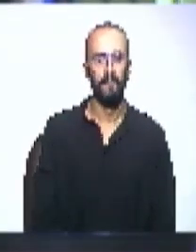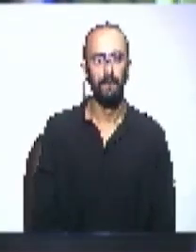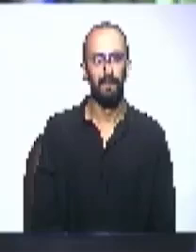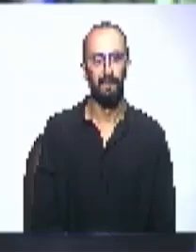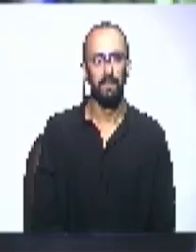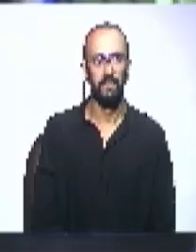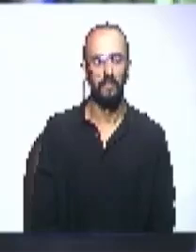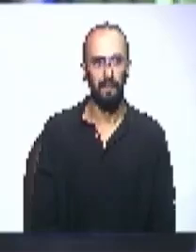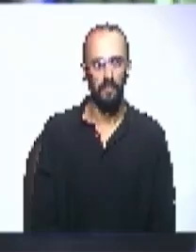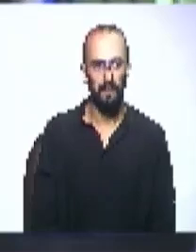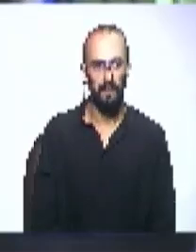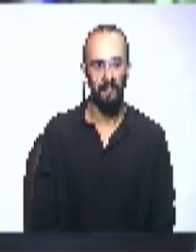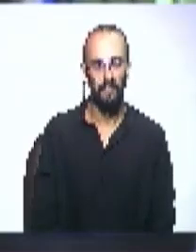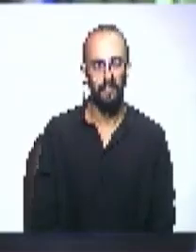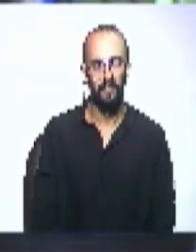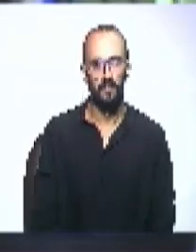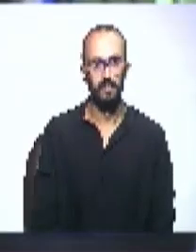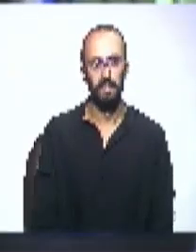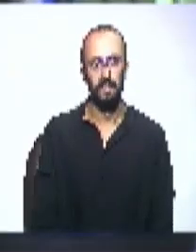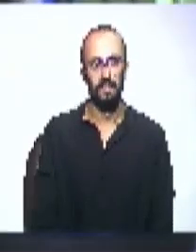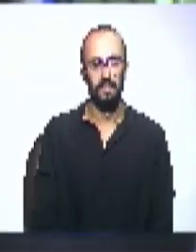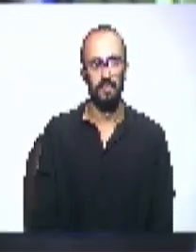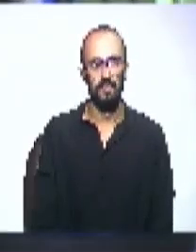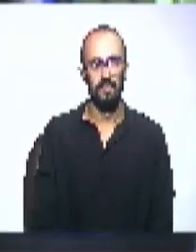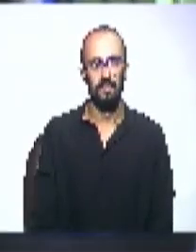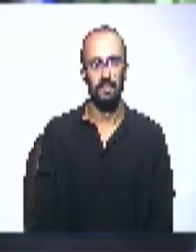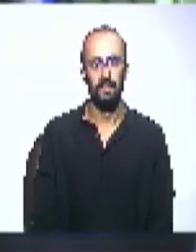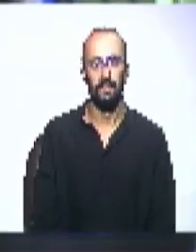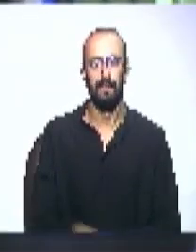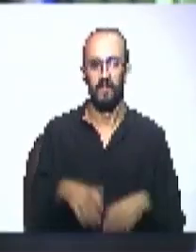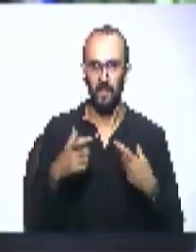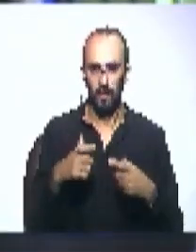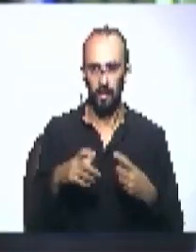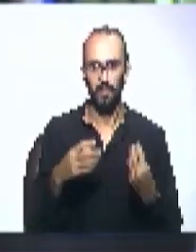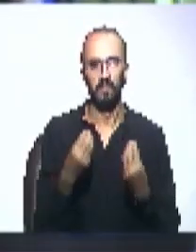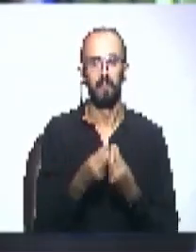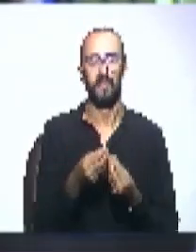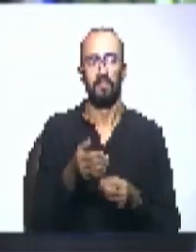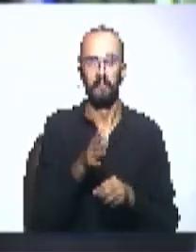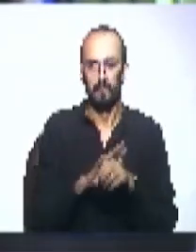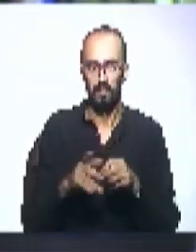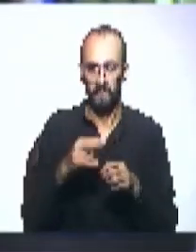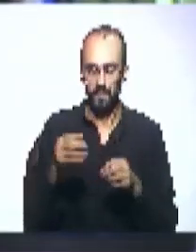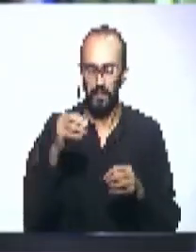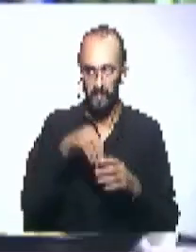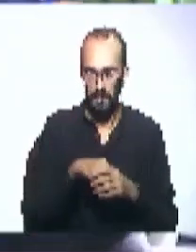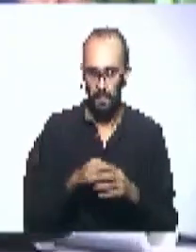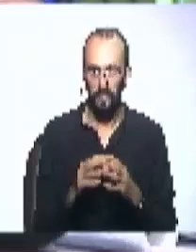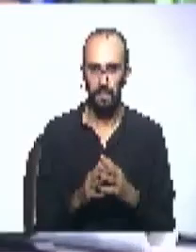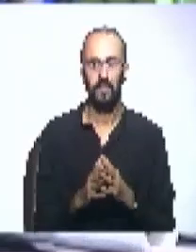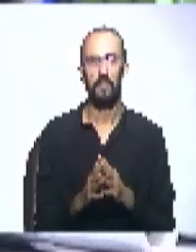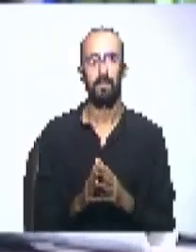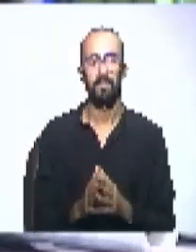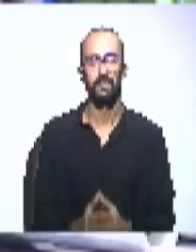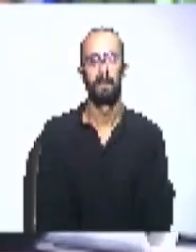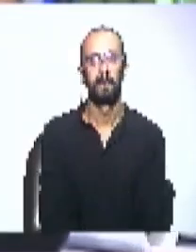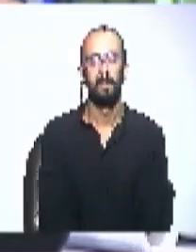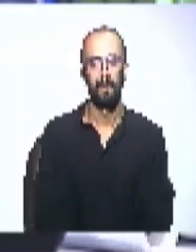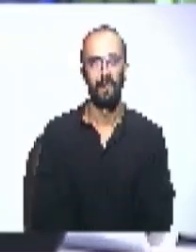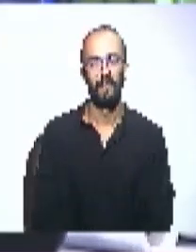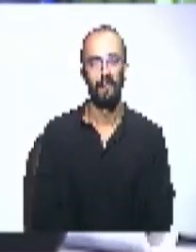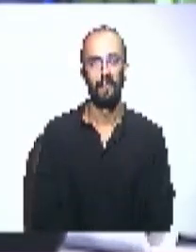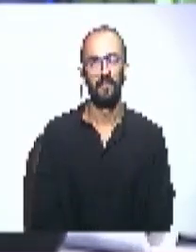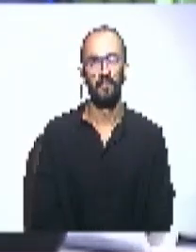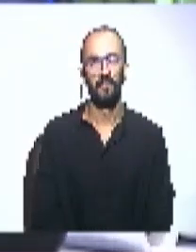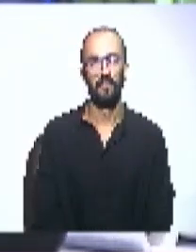تسلم ايدك. العيش البلدي خالص اهو، حط معاه برضو كده، هناخد معاه بس